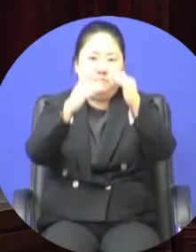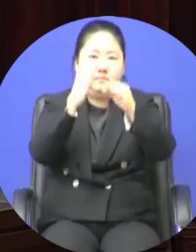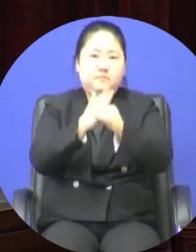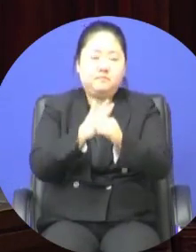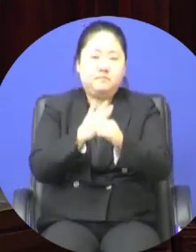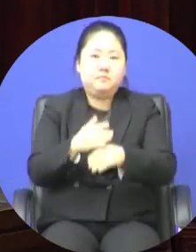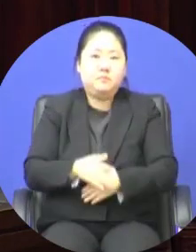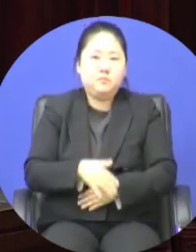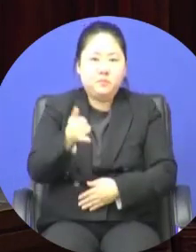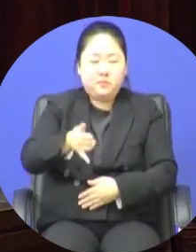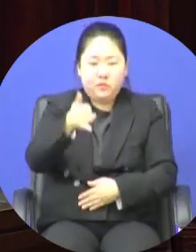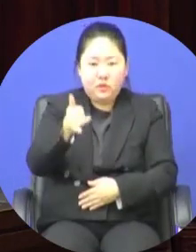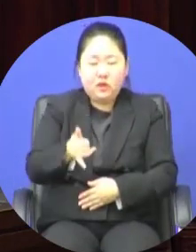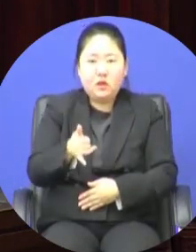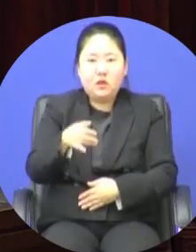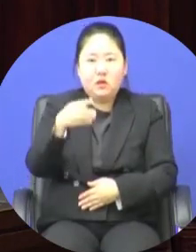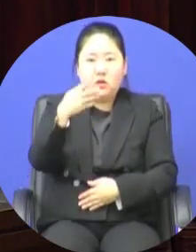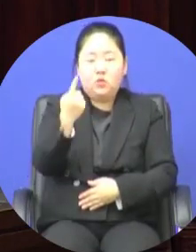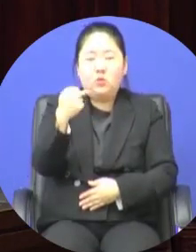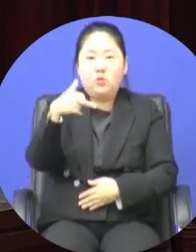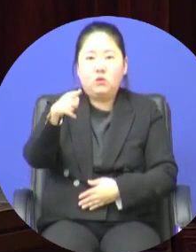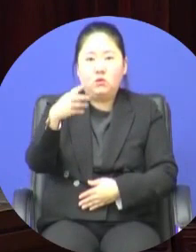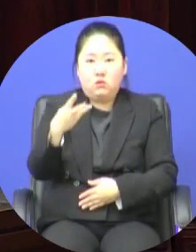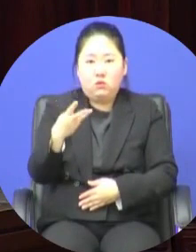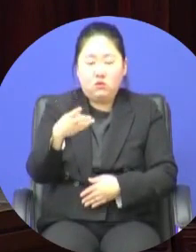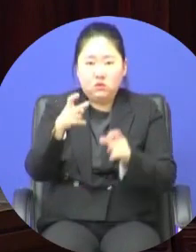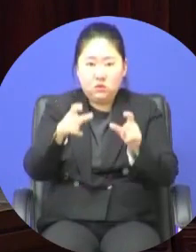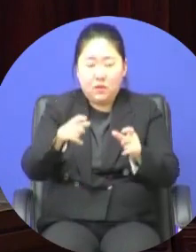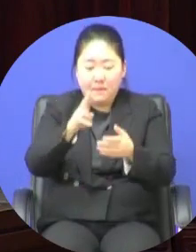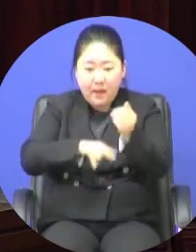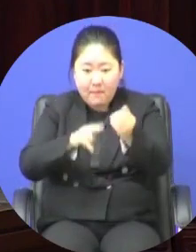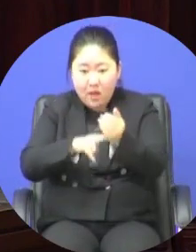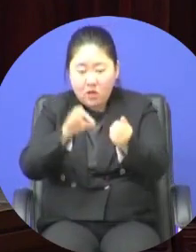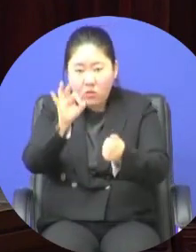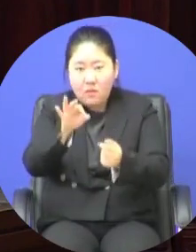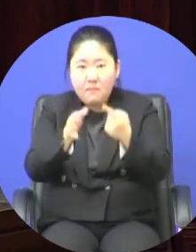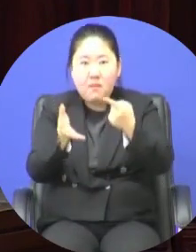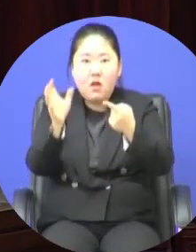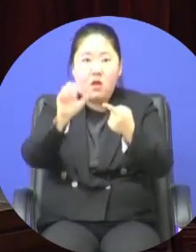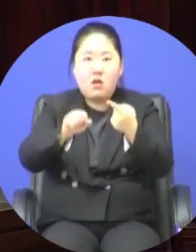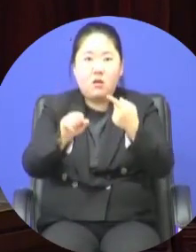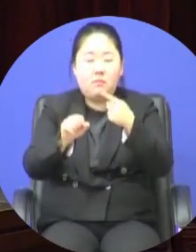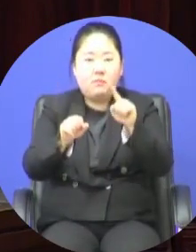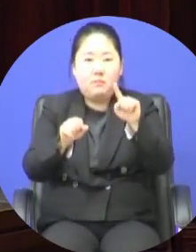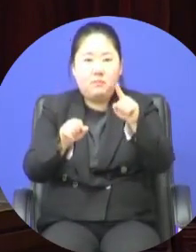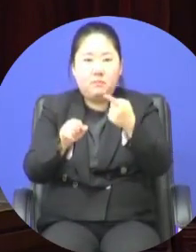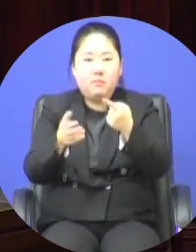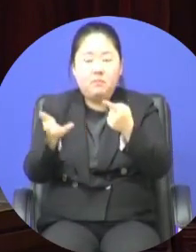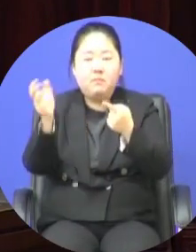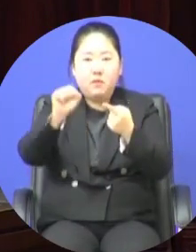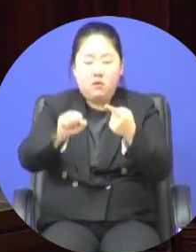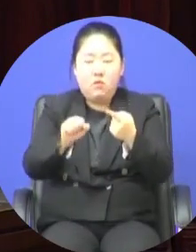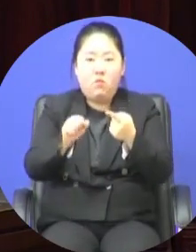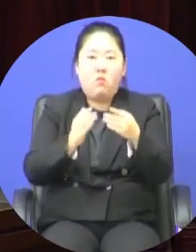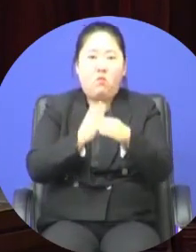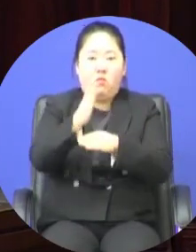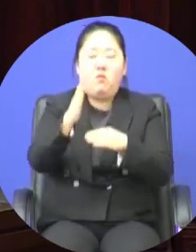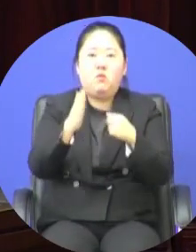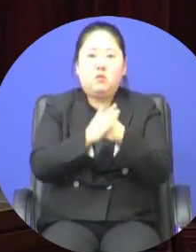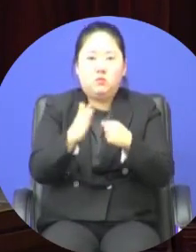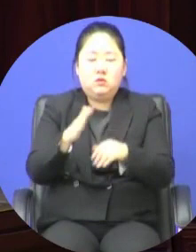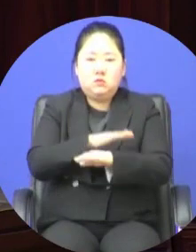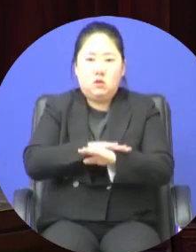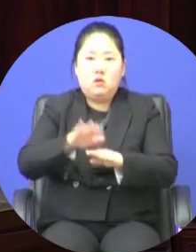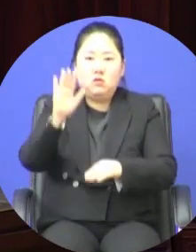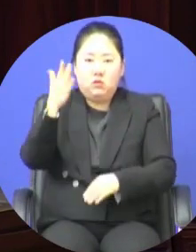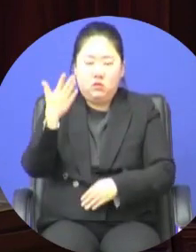푸드 판매액은 이미 연 목표치 100억 원을 돌파해 대안적 유통 체계로의 실효성과 안전성을 검증했습니다.